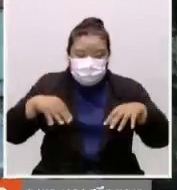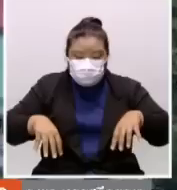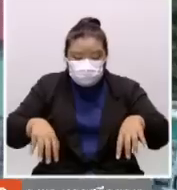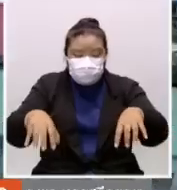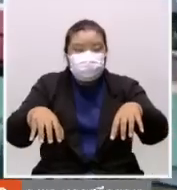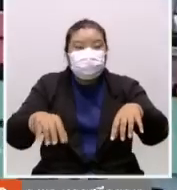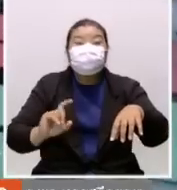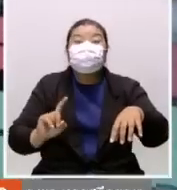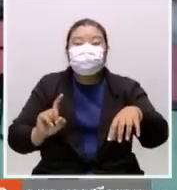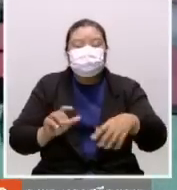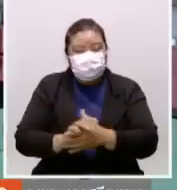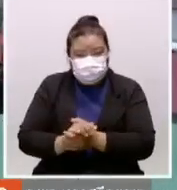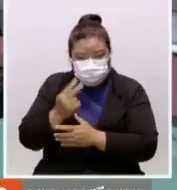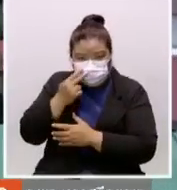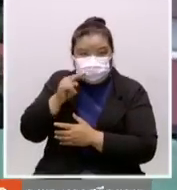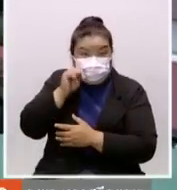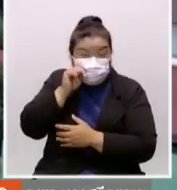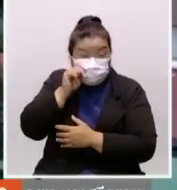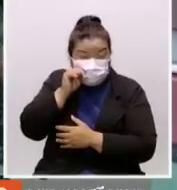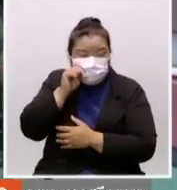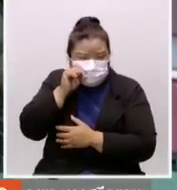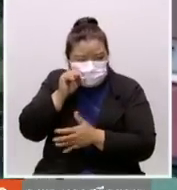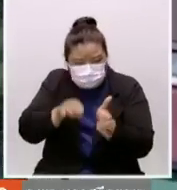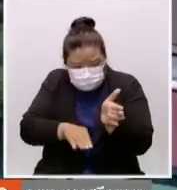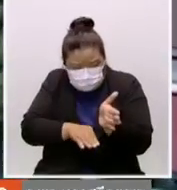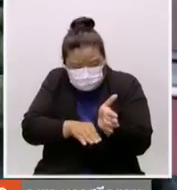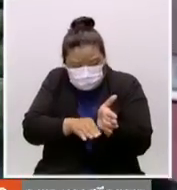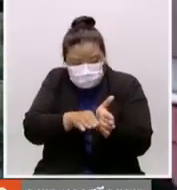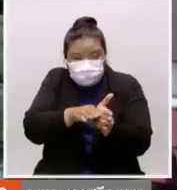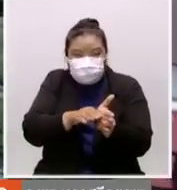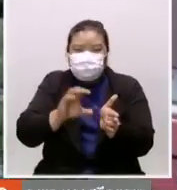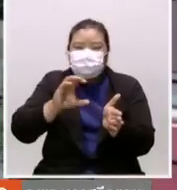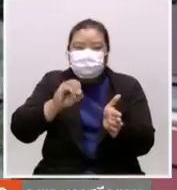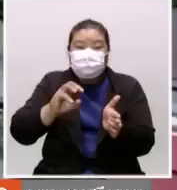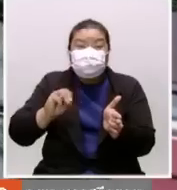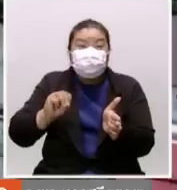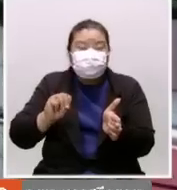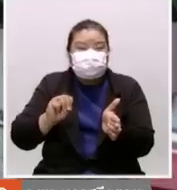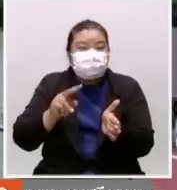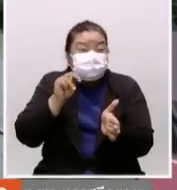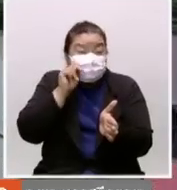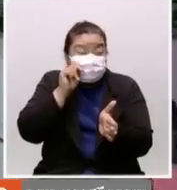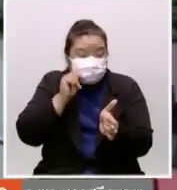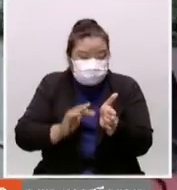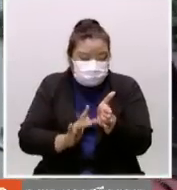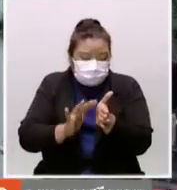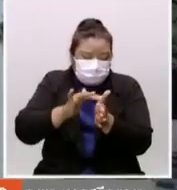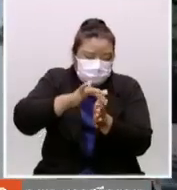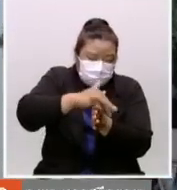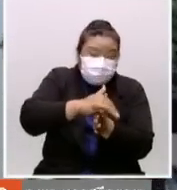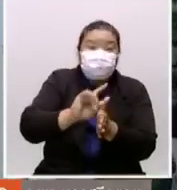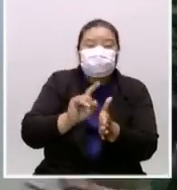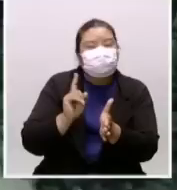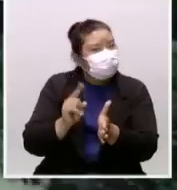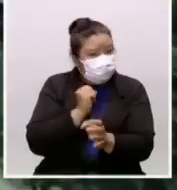าก็พบว่าตอนนี้ระดับน้ำเหลืออีกไม่ถึง50เซนติเมตรจะเสมอพื้นวัดแล้วนะคะเจ้าหน้าที่ก็เลยต้องเต